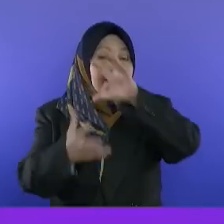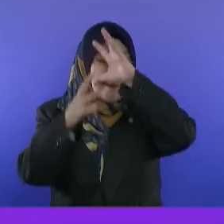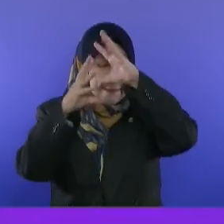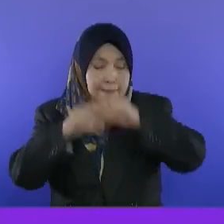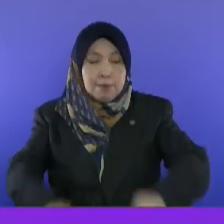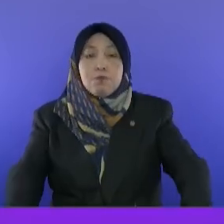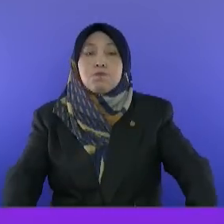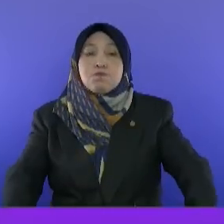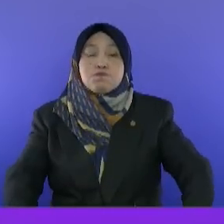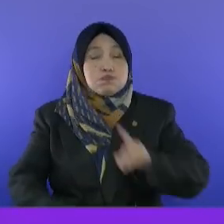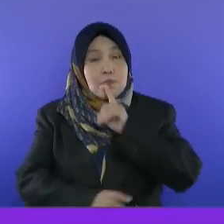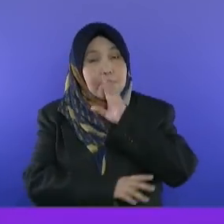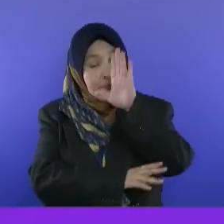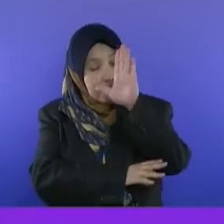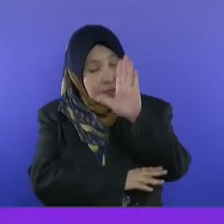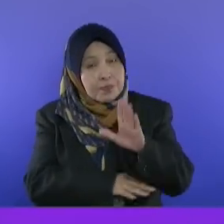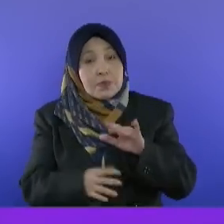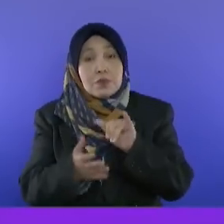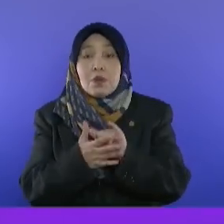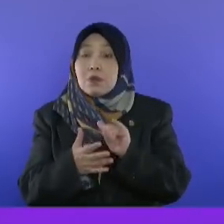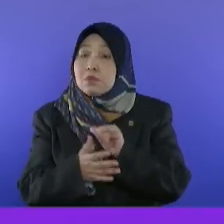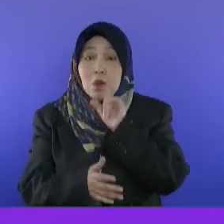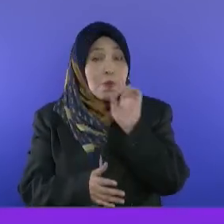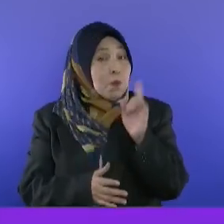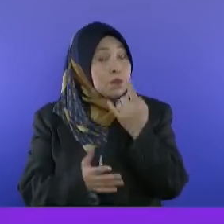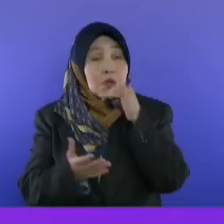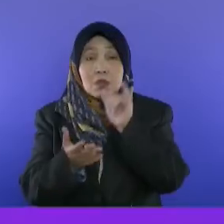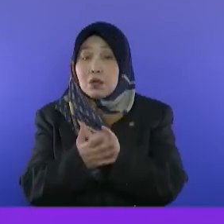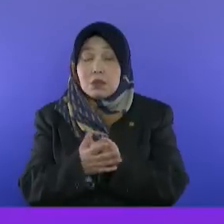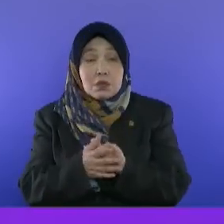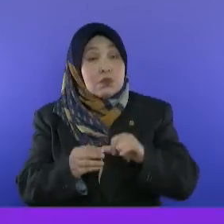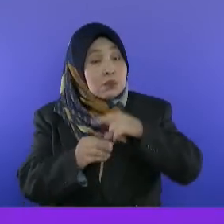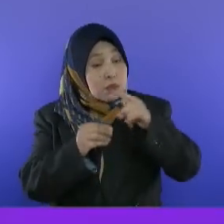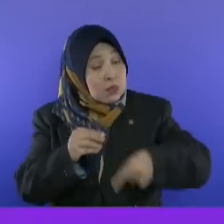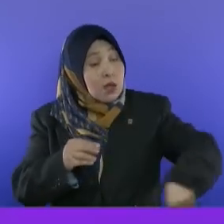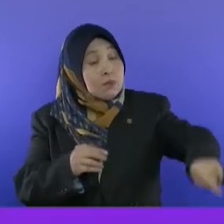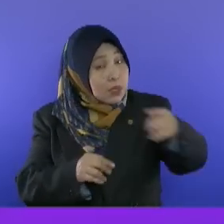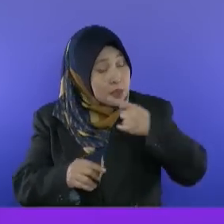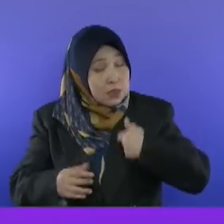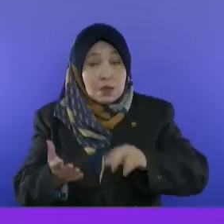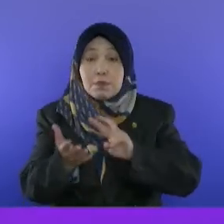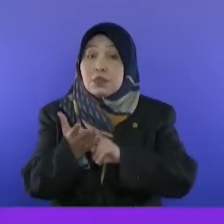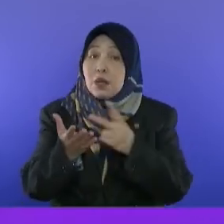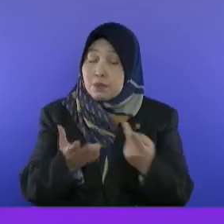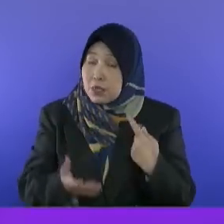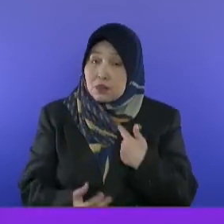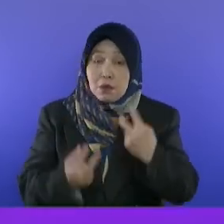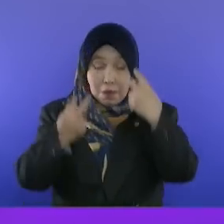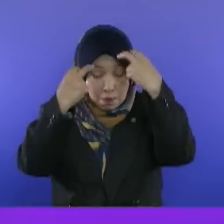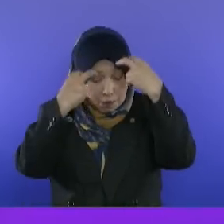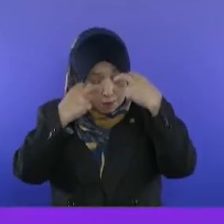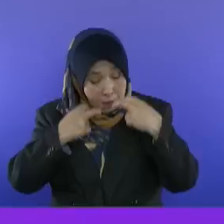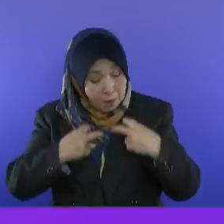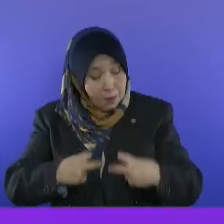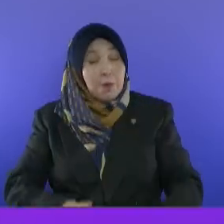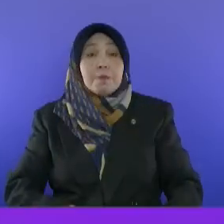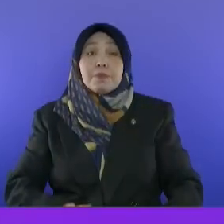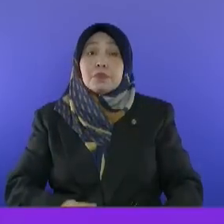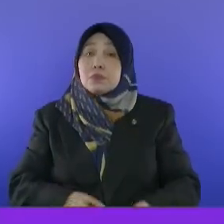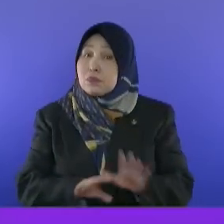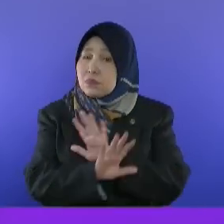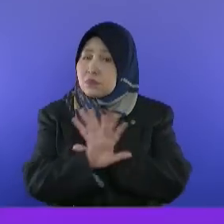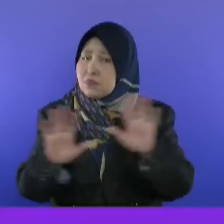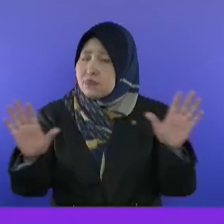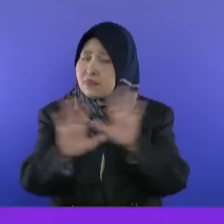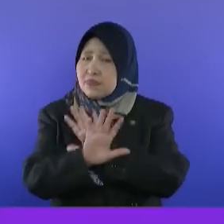perjanjian tersebut tapi lebih dari itu bukan sekadar kita bicara tentang mereka dalam Kitab Zabur kita melihat kepada diri kita Jangan